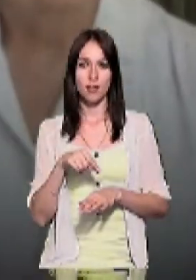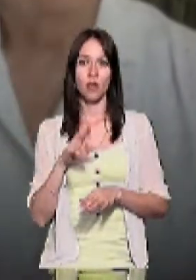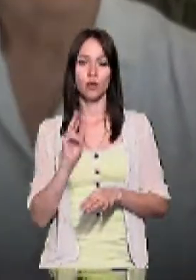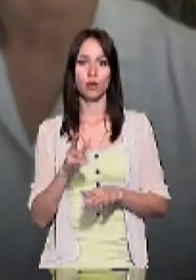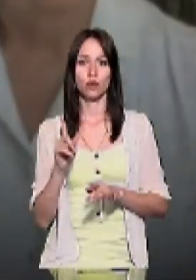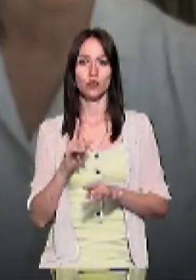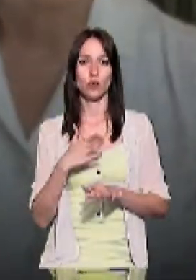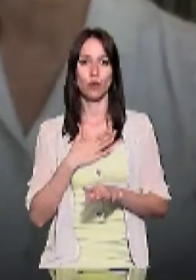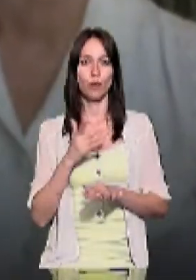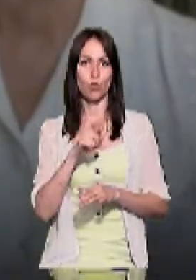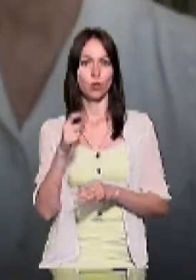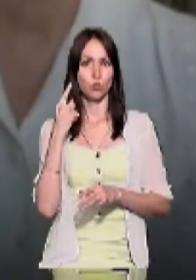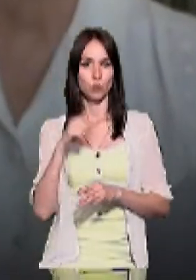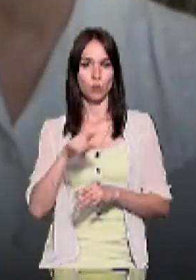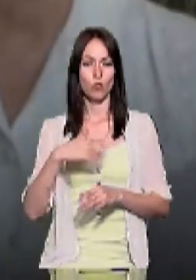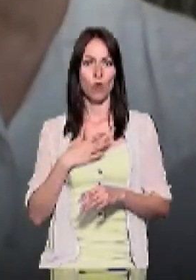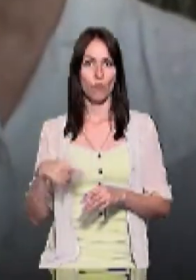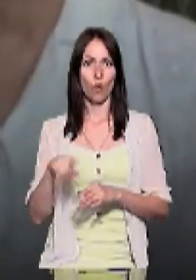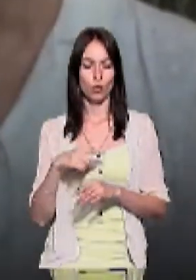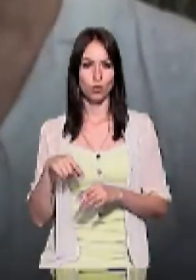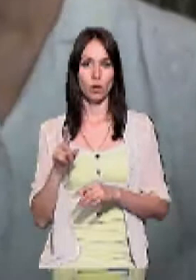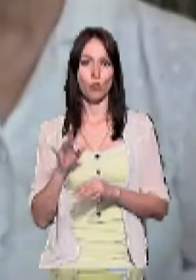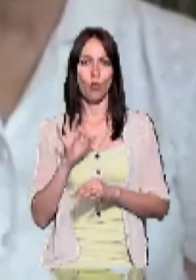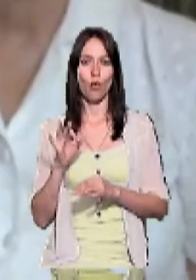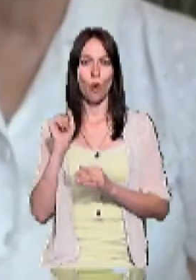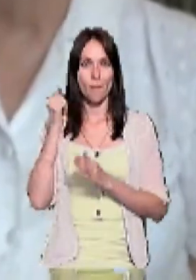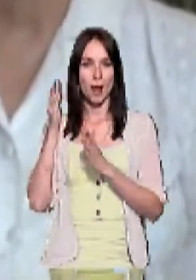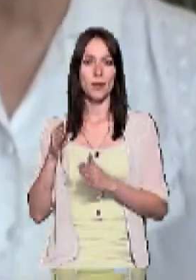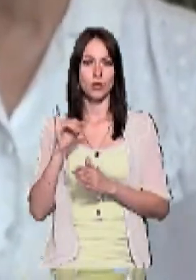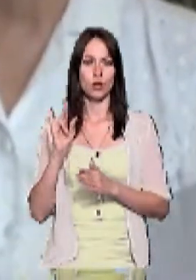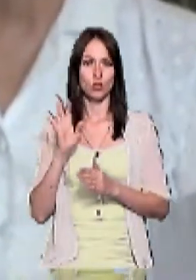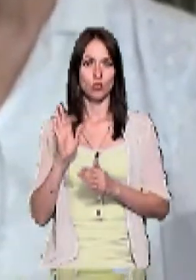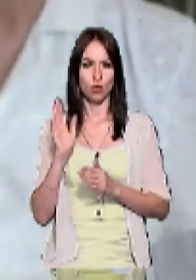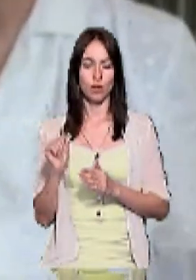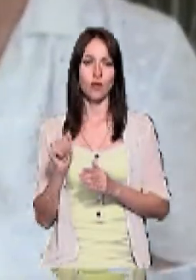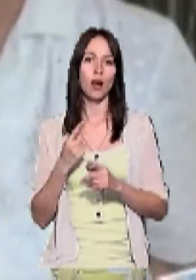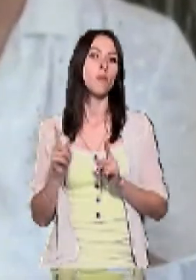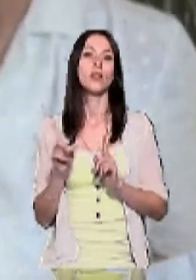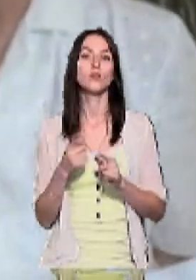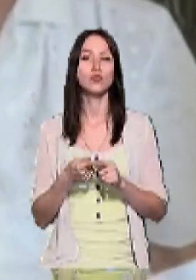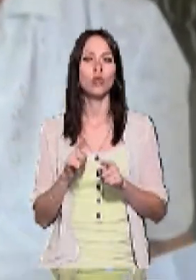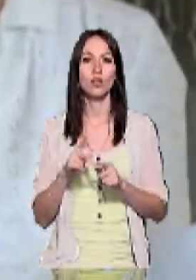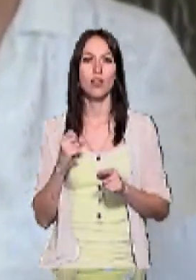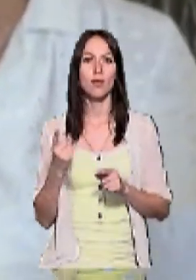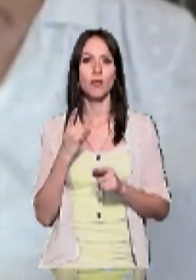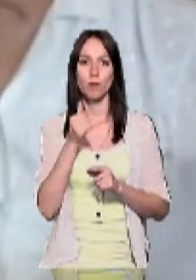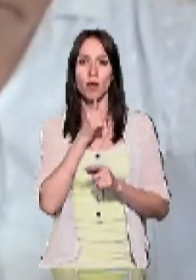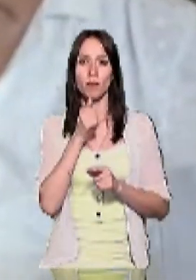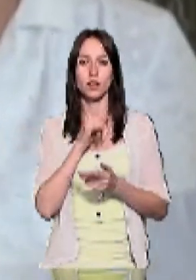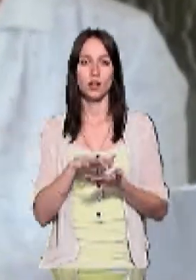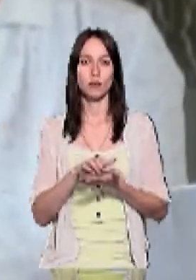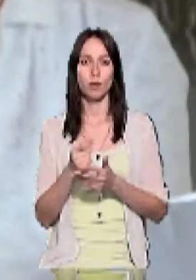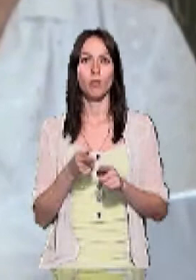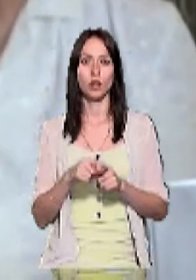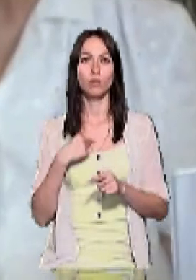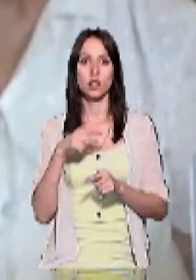округу стосовно пам'ятника Жукова. Я знаю позицію мешканців мого округу стосовно пам'ятника, тому що це не перша спроба його знести. Тому я